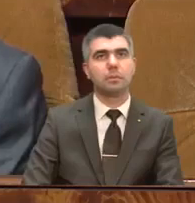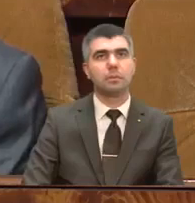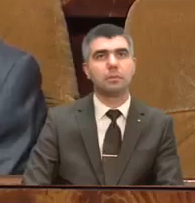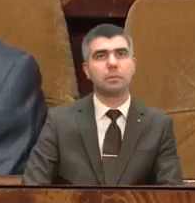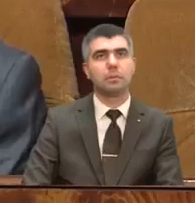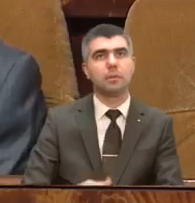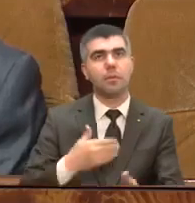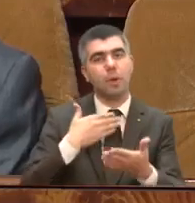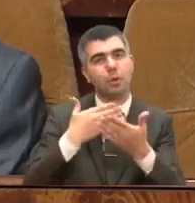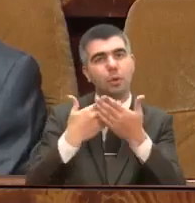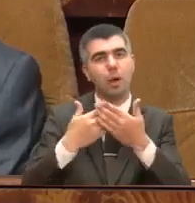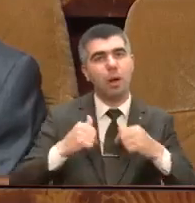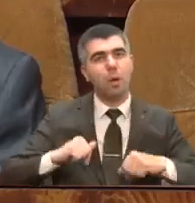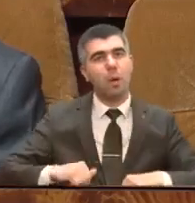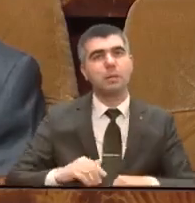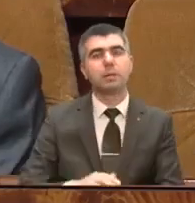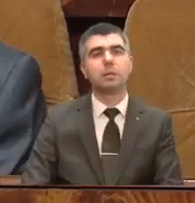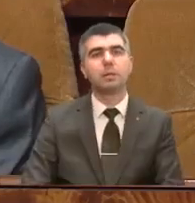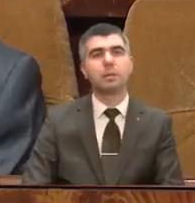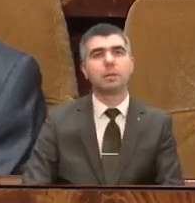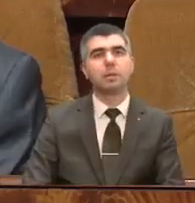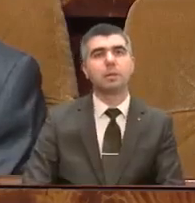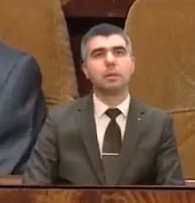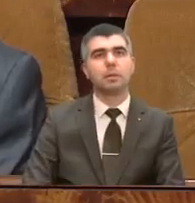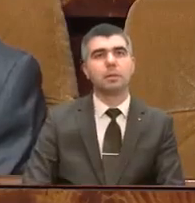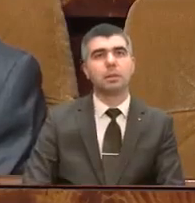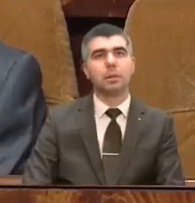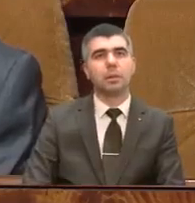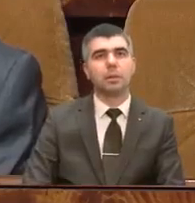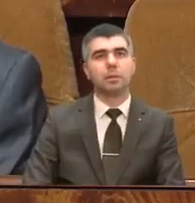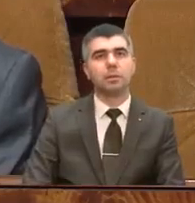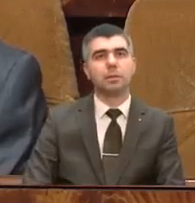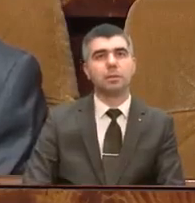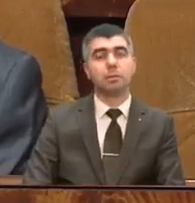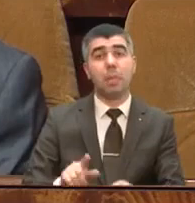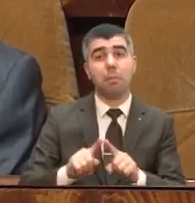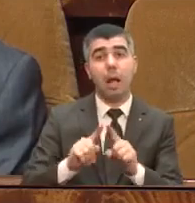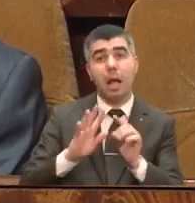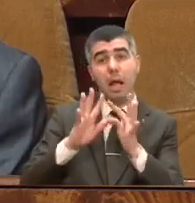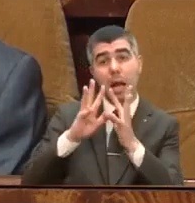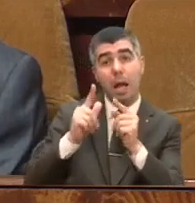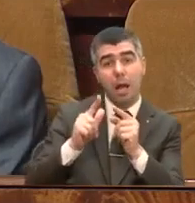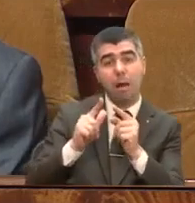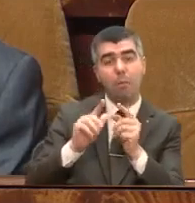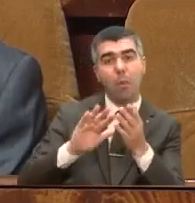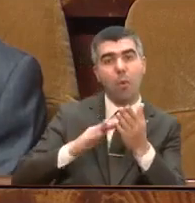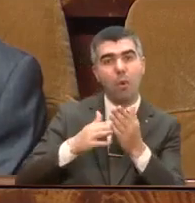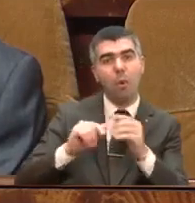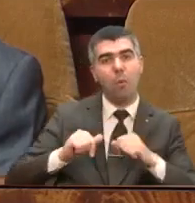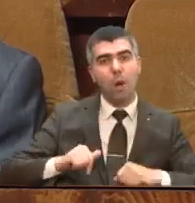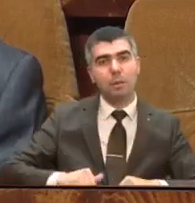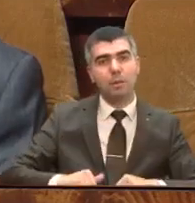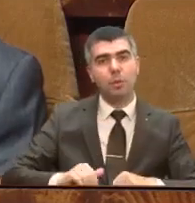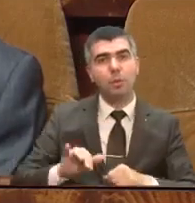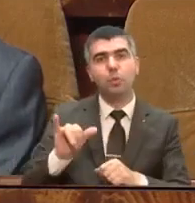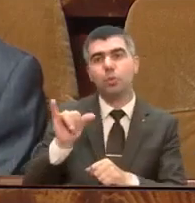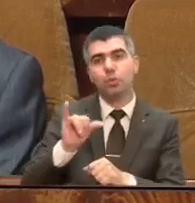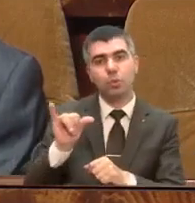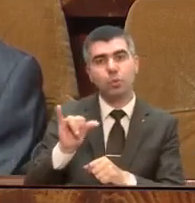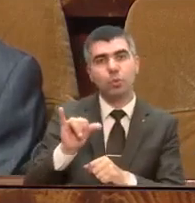شكرا السيد الوزير المحترم. السيد الوزير، الأرقام اللي عطيتها السيد الوزير، المشكل الكبير